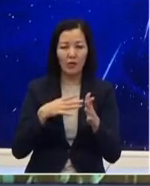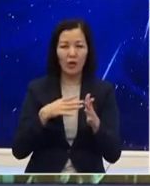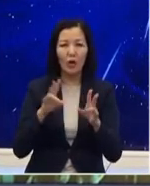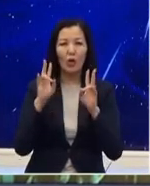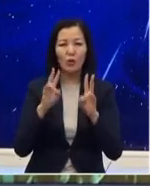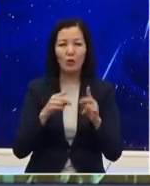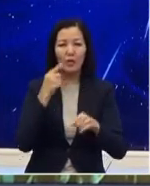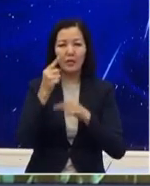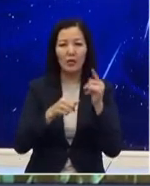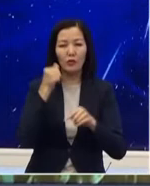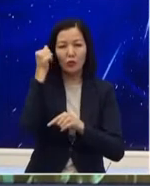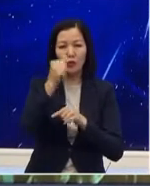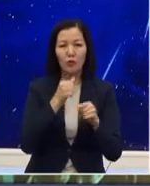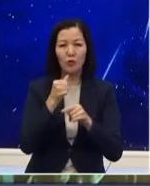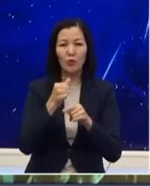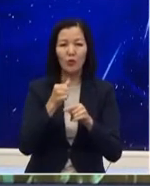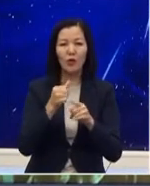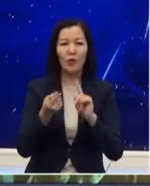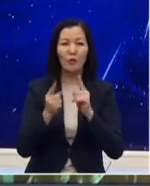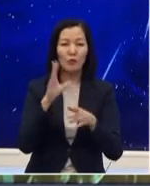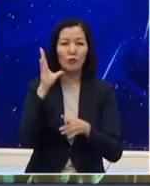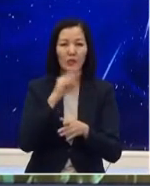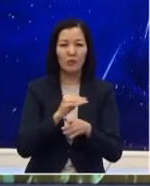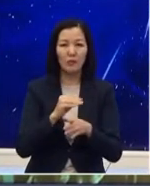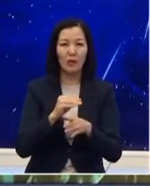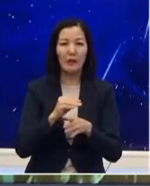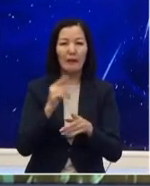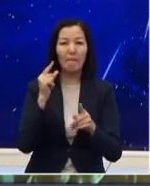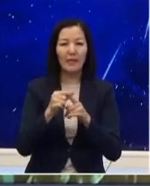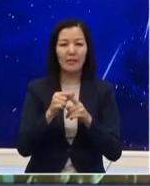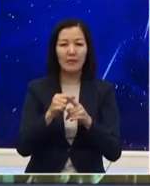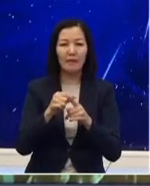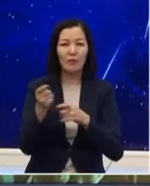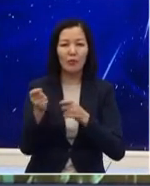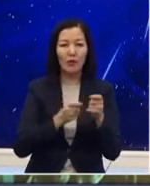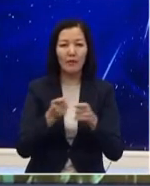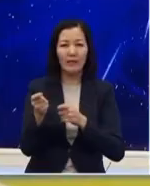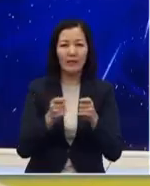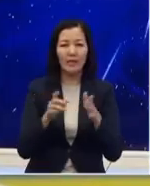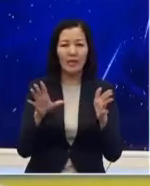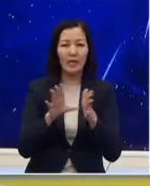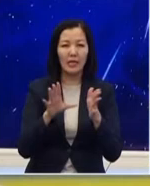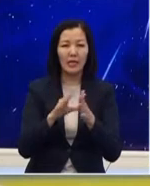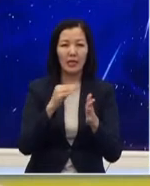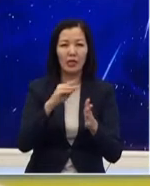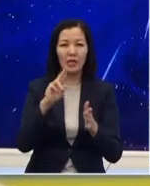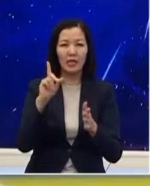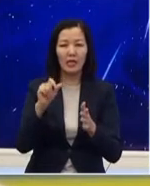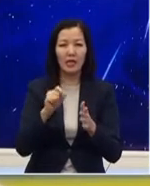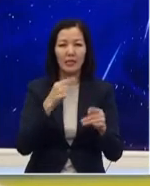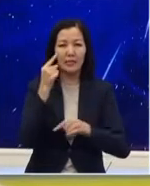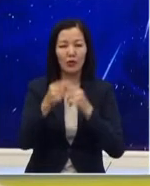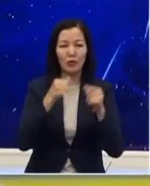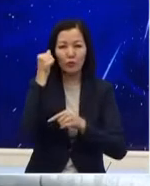газификацию региона. Однако в следующем году картина может измениться. По словам руководителя управления энергетики и ЖКХ, в